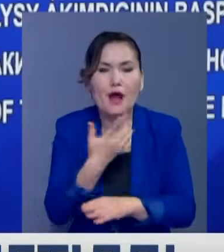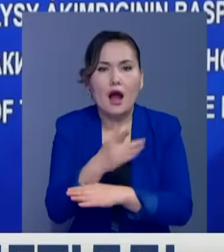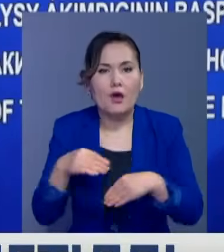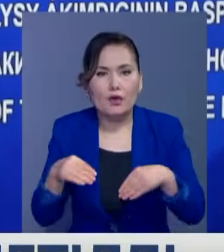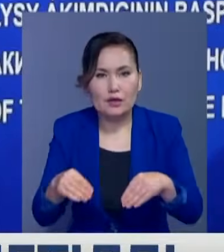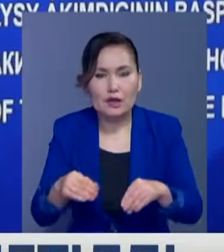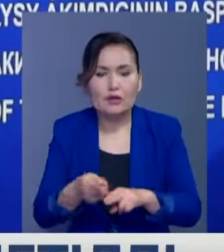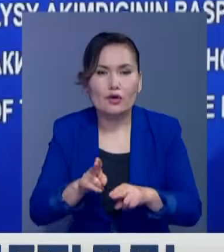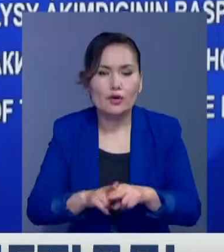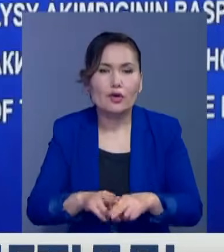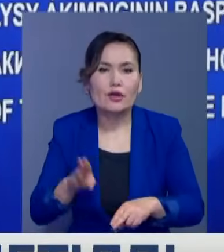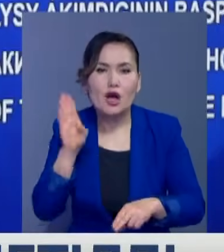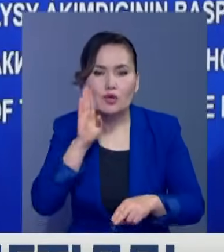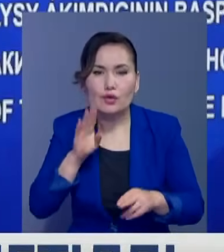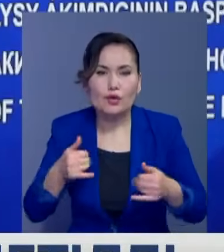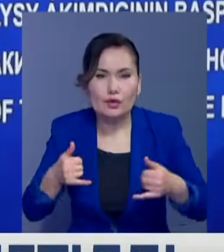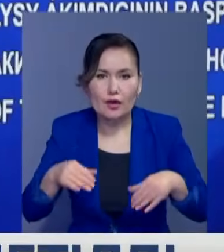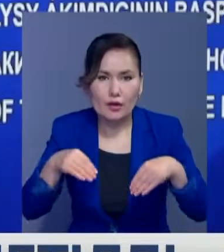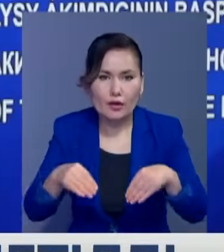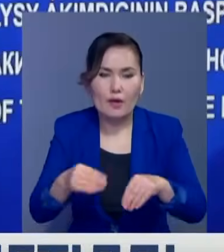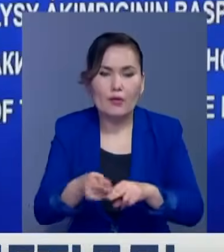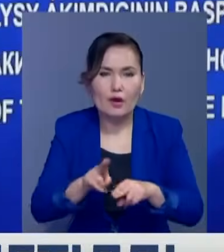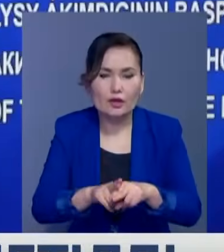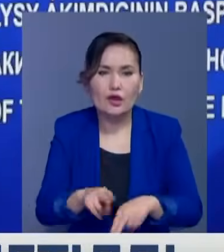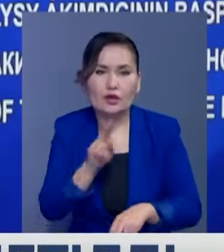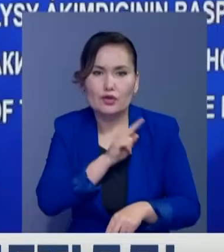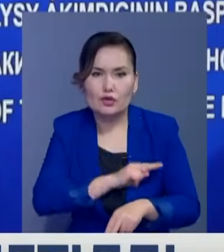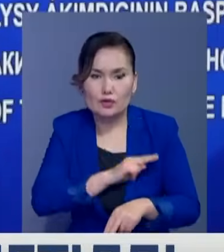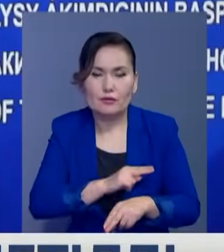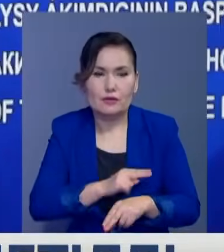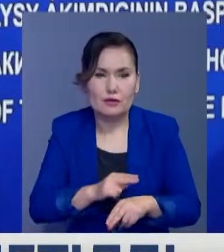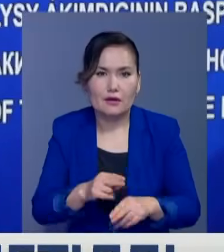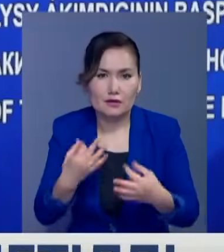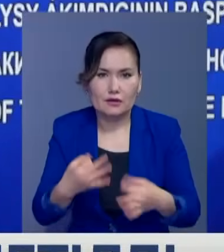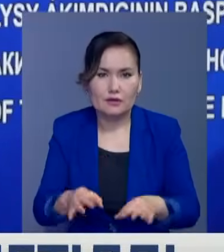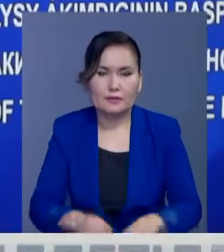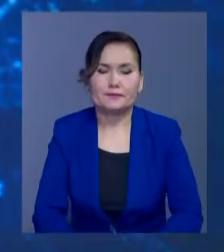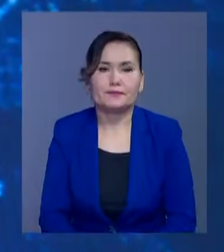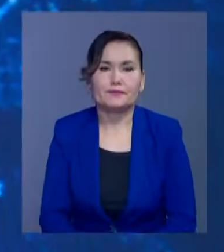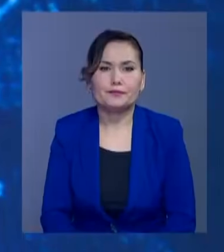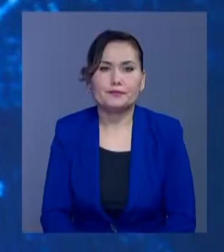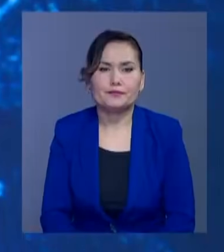су айдындары және тағы басқаларында патрульдеуді ұйымдастыру қажет.